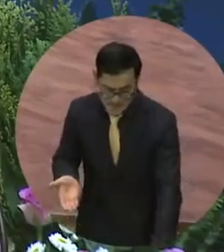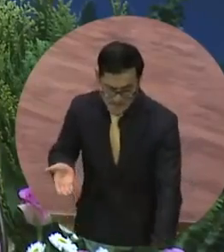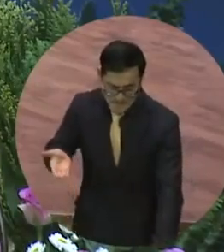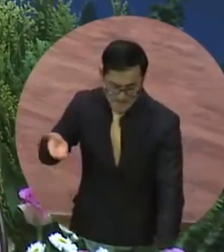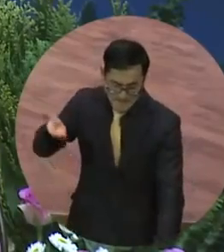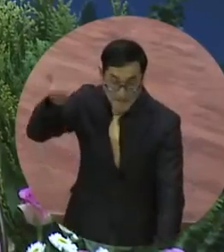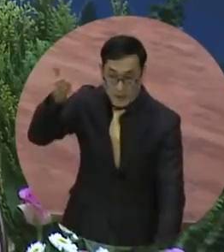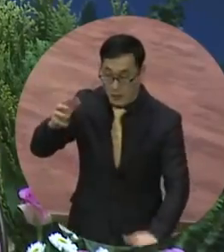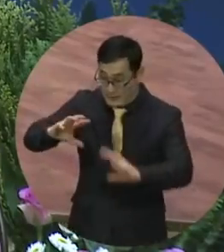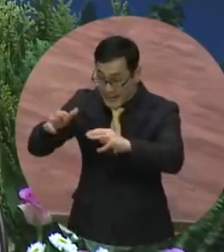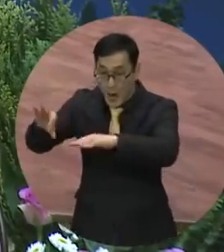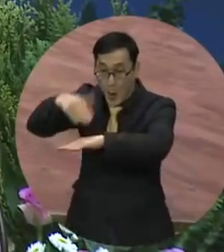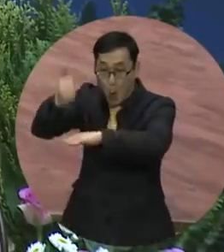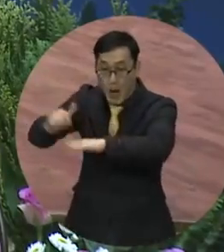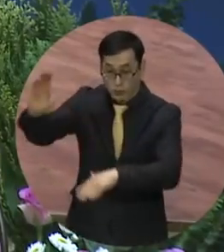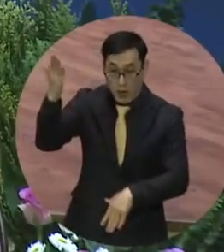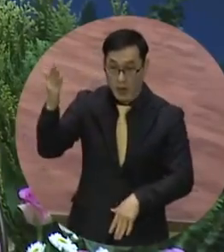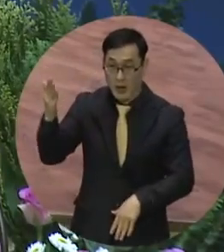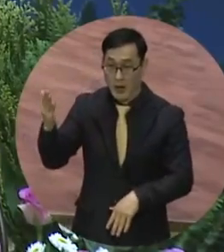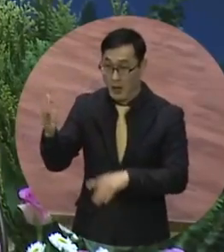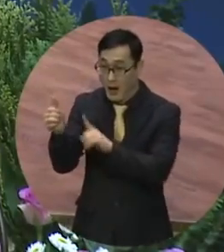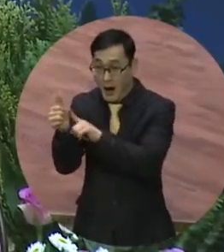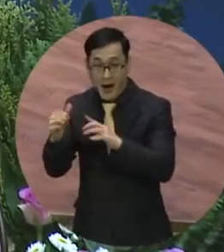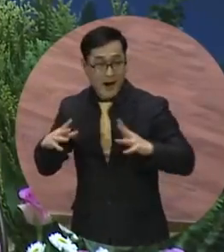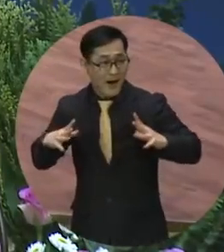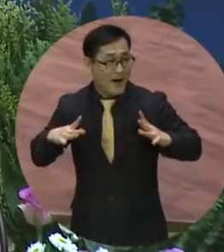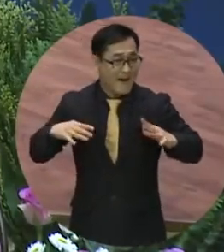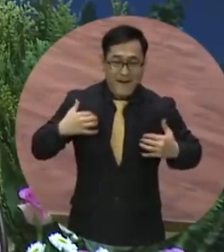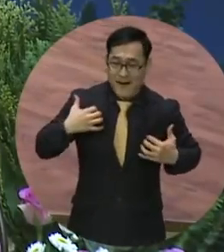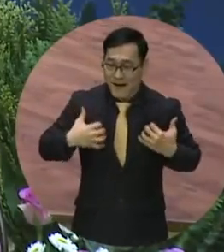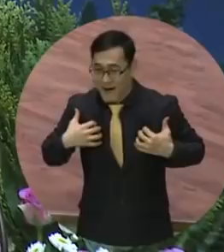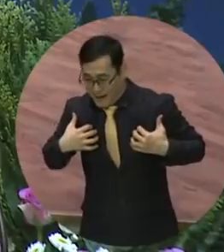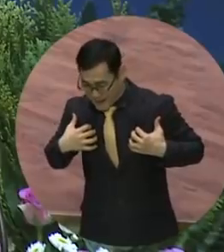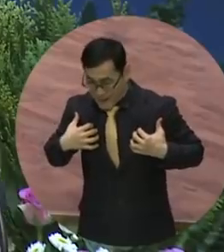프리기아의 왕이 탁 되니까 얼마나 자랑스럽습니까? 너무너무